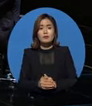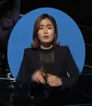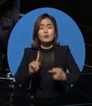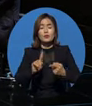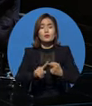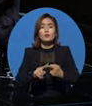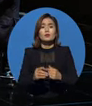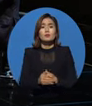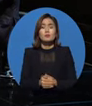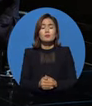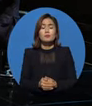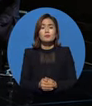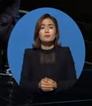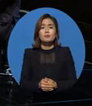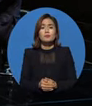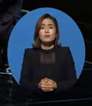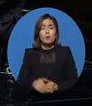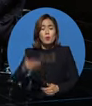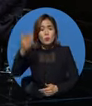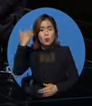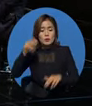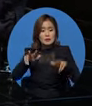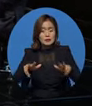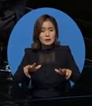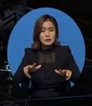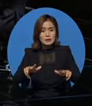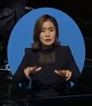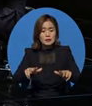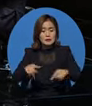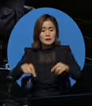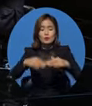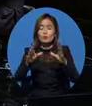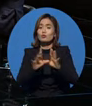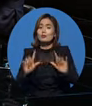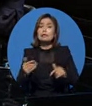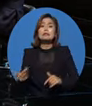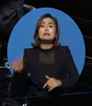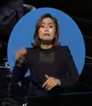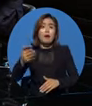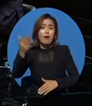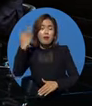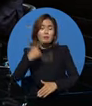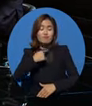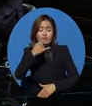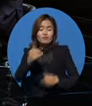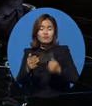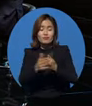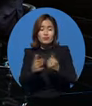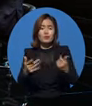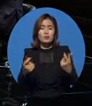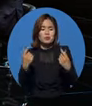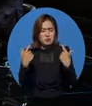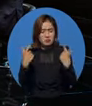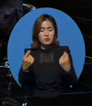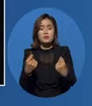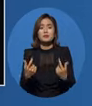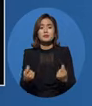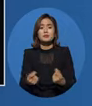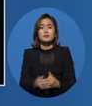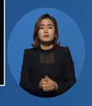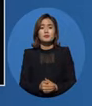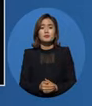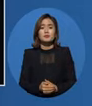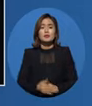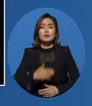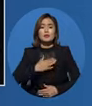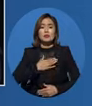그것도 하나의 과거 물론 지금 당장 직업운 아니었지만 연상 된지도 불어서 돌이켜 볼 부분이 있다고 작은 생각이 들고